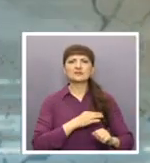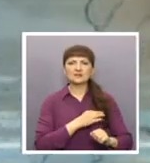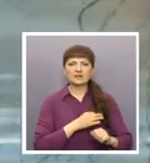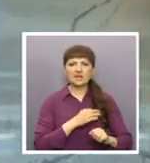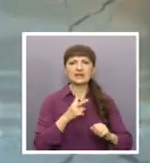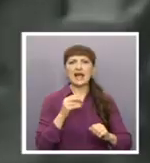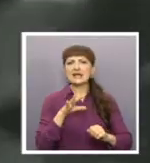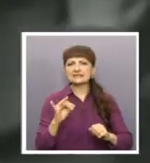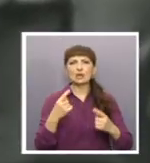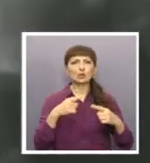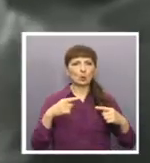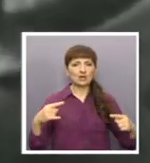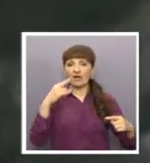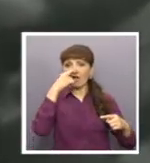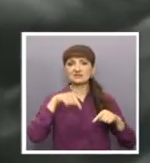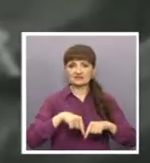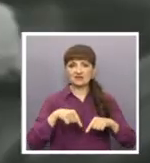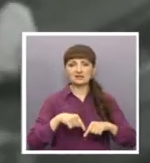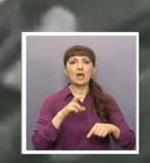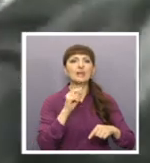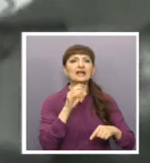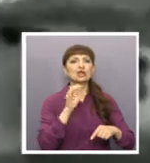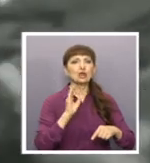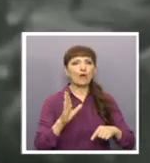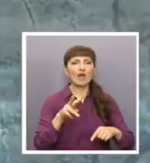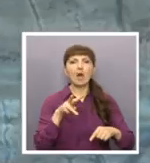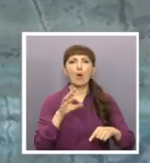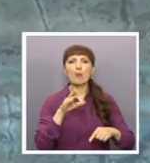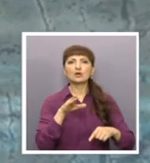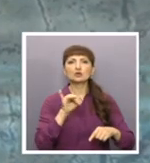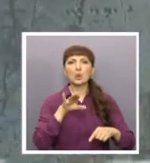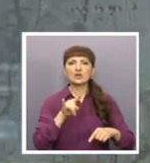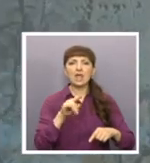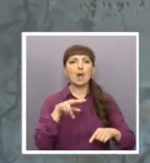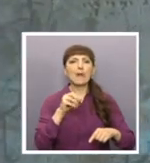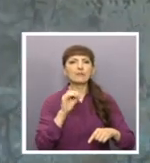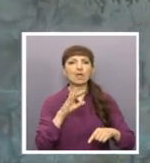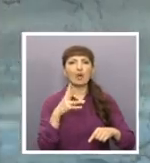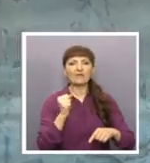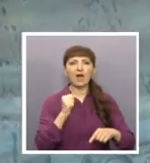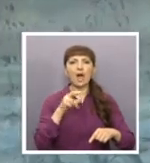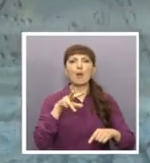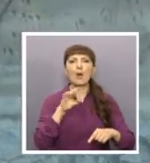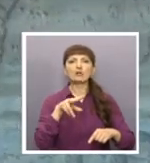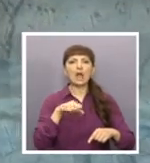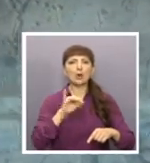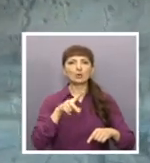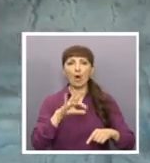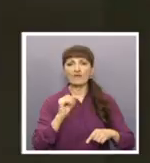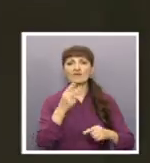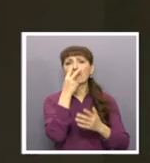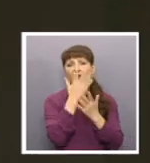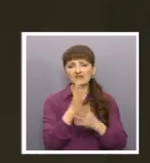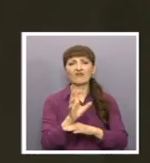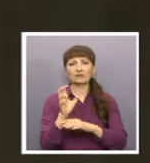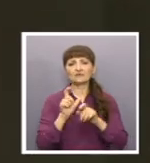Казий и остальных. Казахстанцев, Талгат Бигельдинов, Бауржан Мамышулы, Маншук Маметова, Алия Молдагулова. Нам всем показывали их